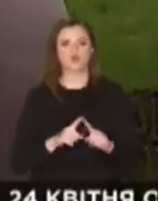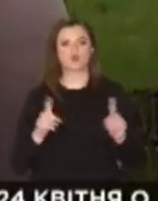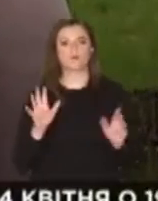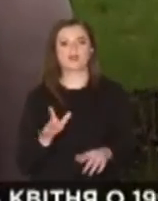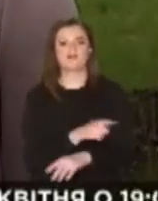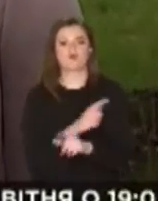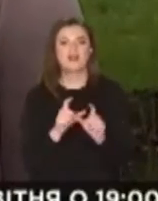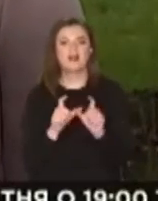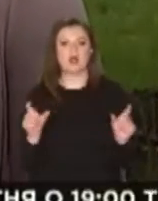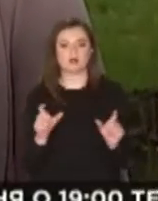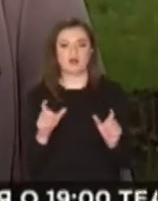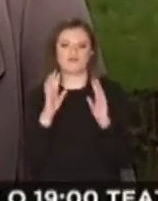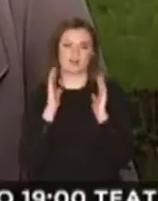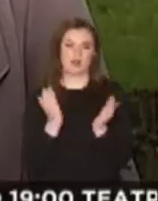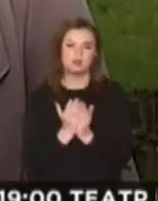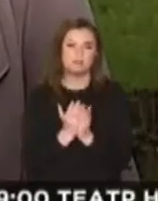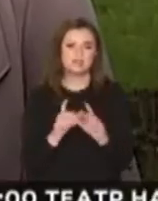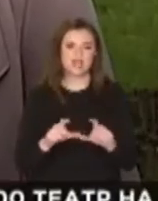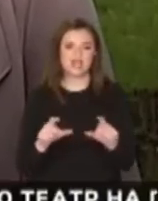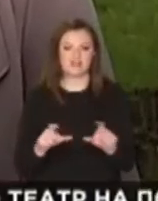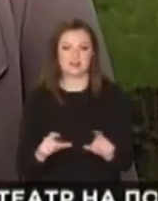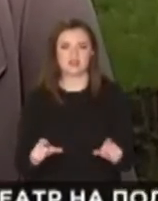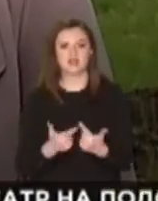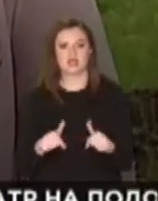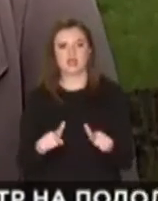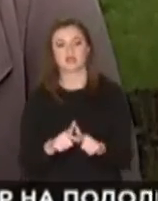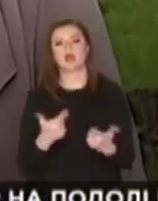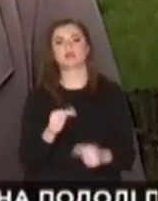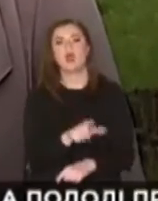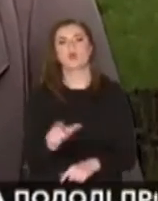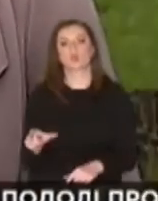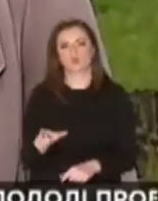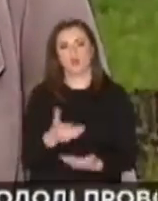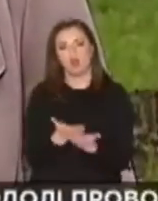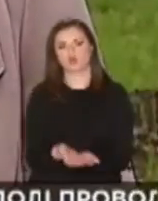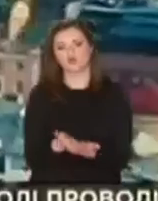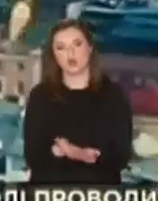особливо в лікарнях, де в реанімаційних відділеннях, де люди лежать.